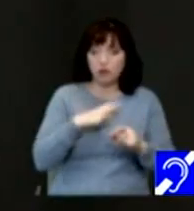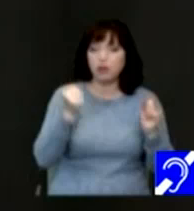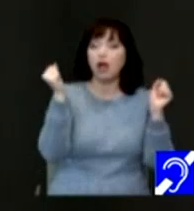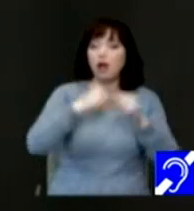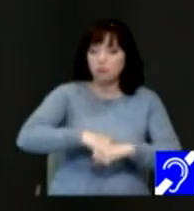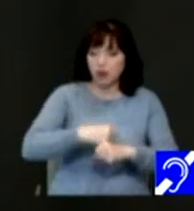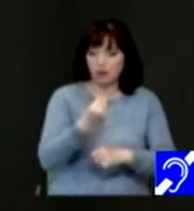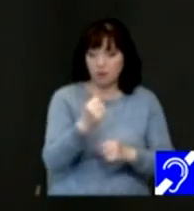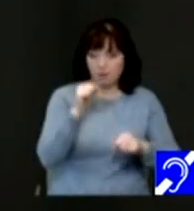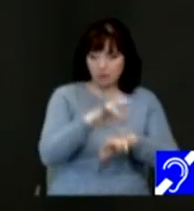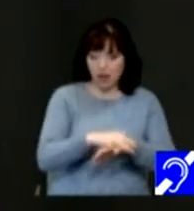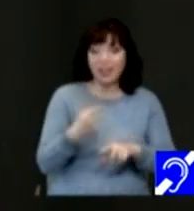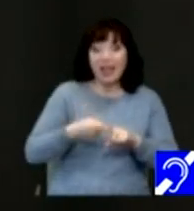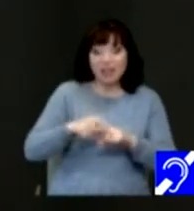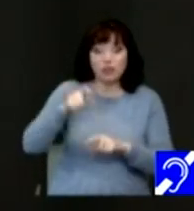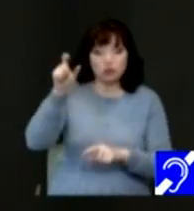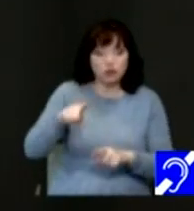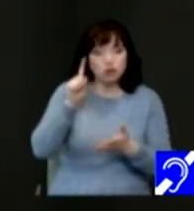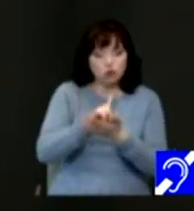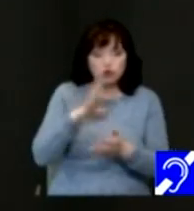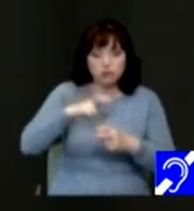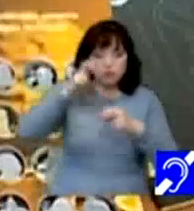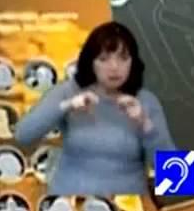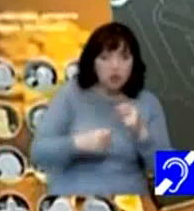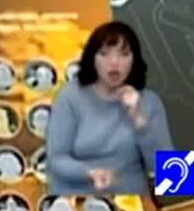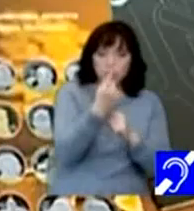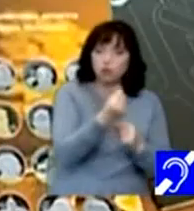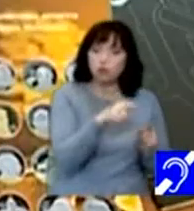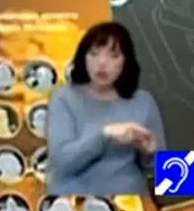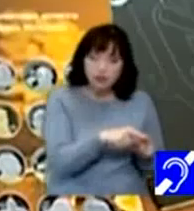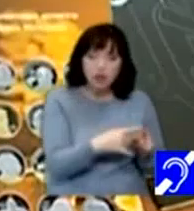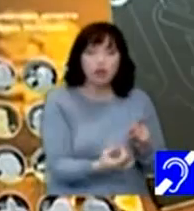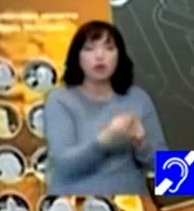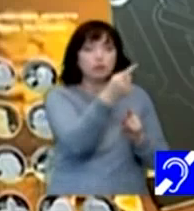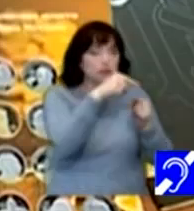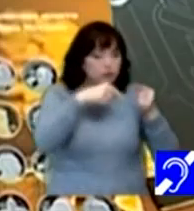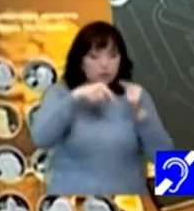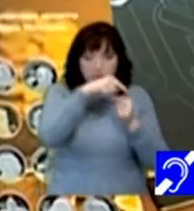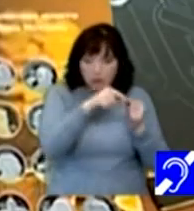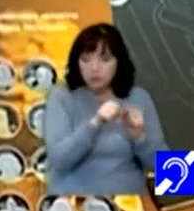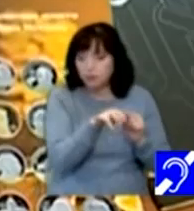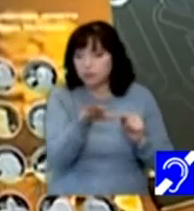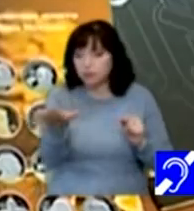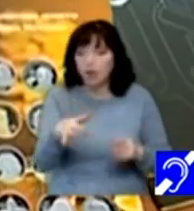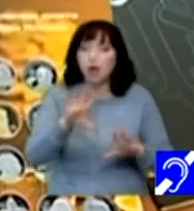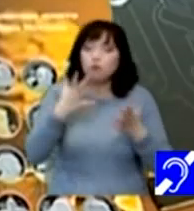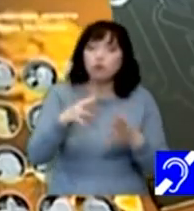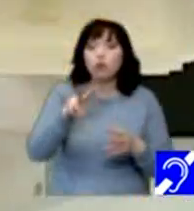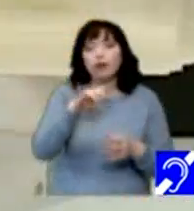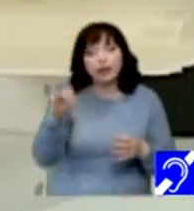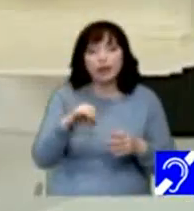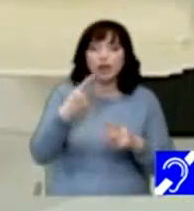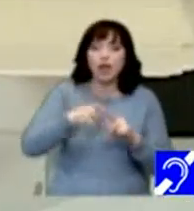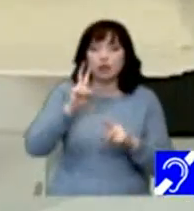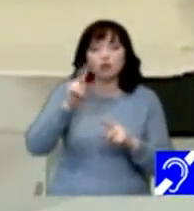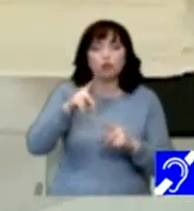bancare. Administratorul special urma să identifice proveniența banilor de pe conturile deponenților, dacă nu cumva provin din operațiuni de spălare